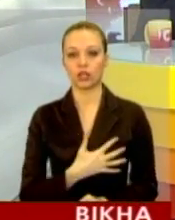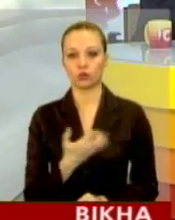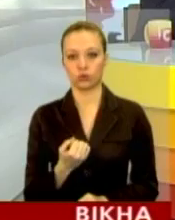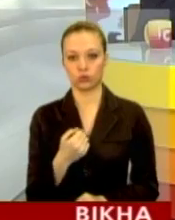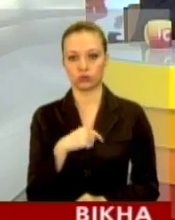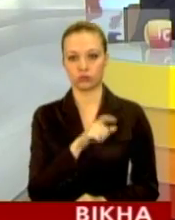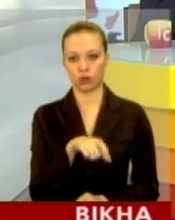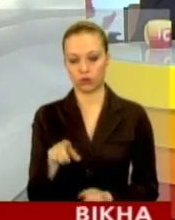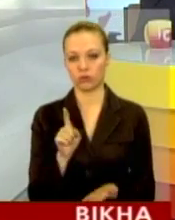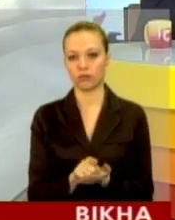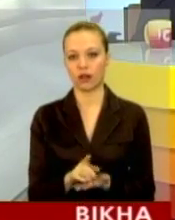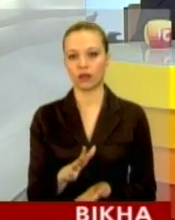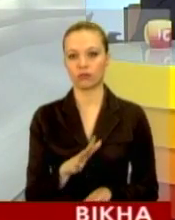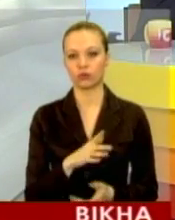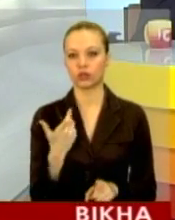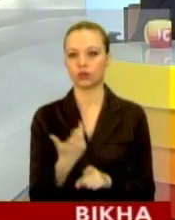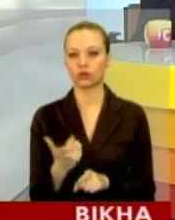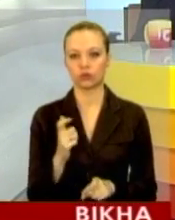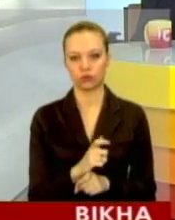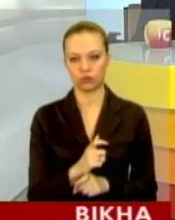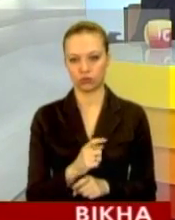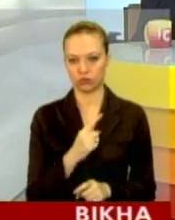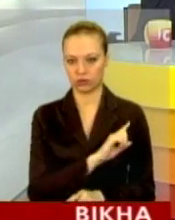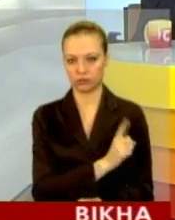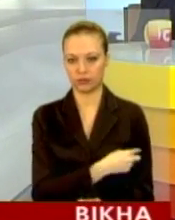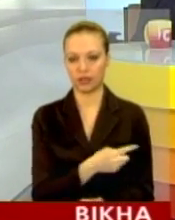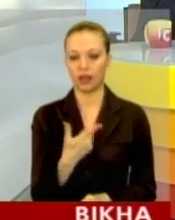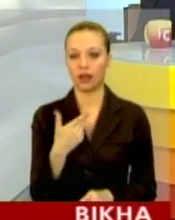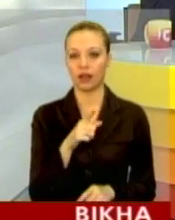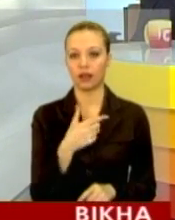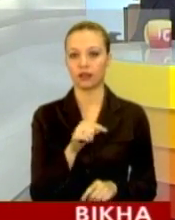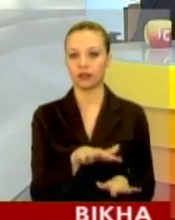народу має бути дуже високий. Там, де,